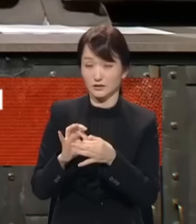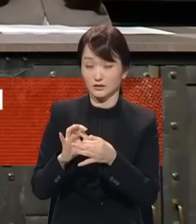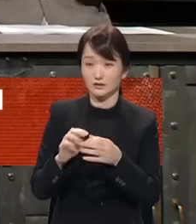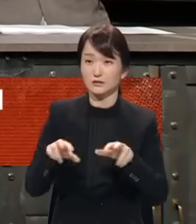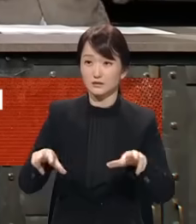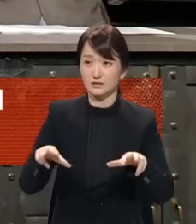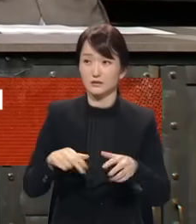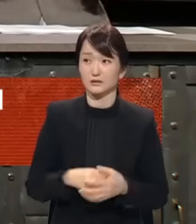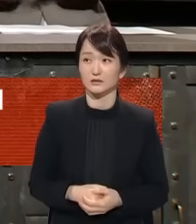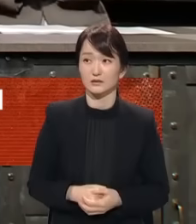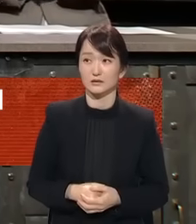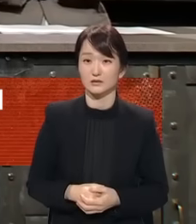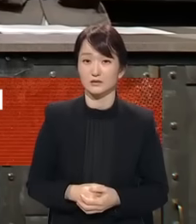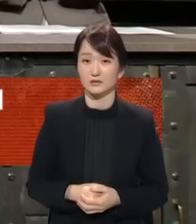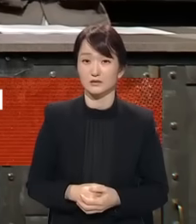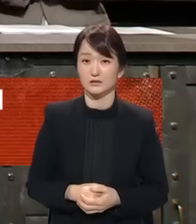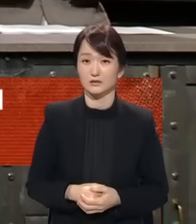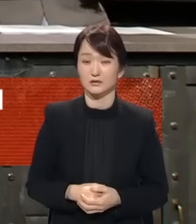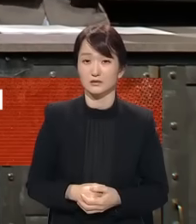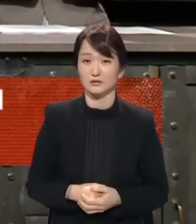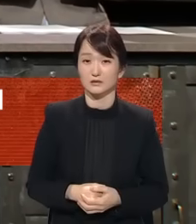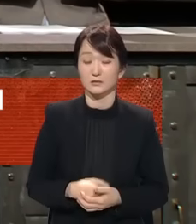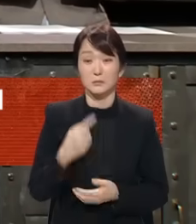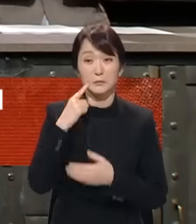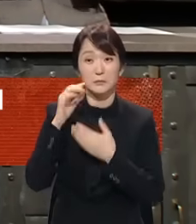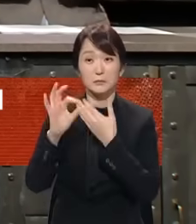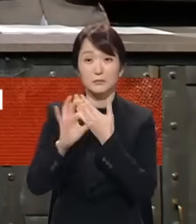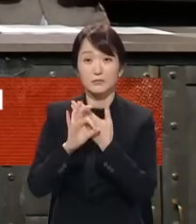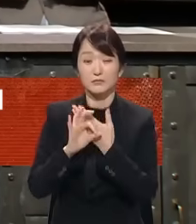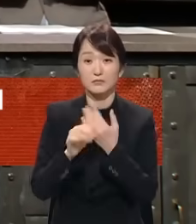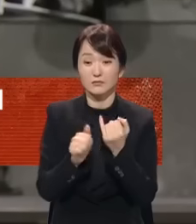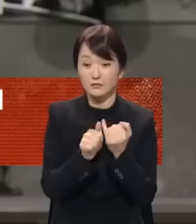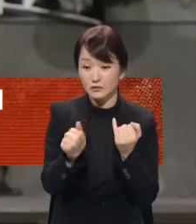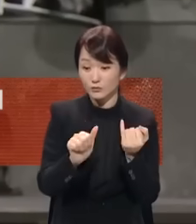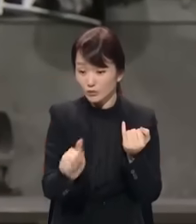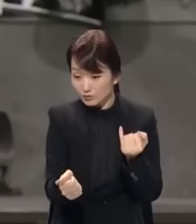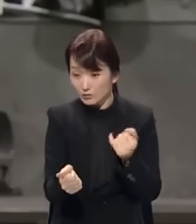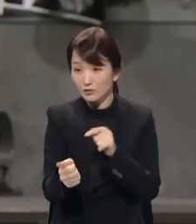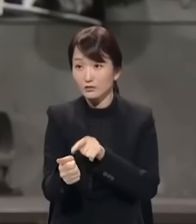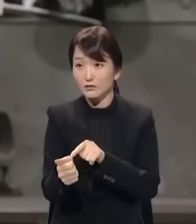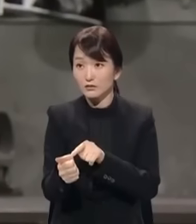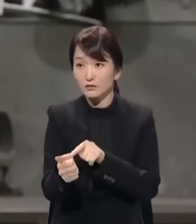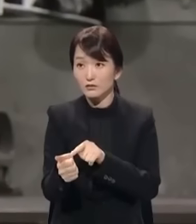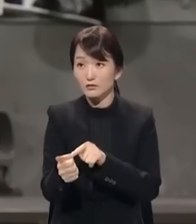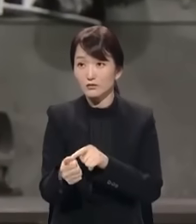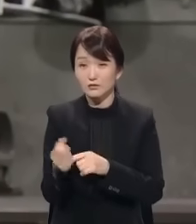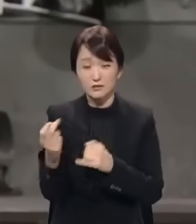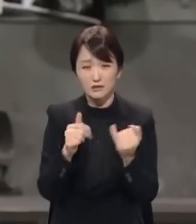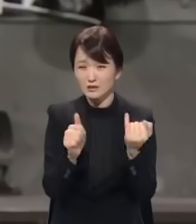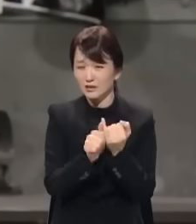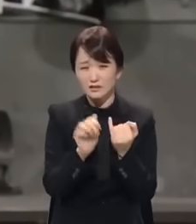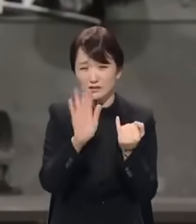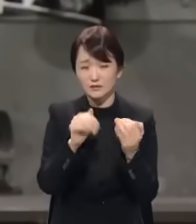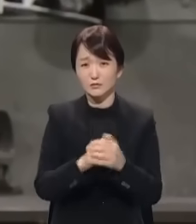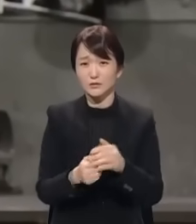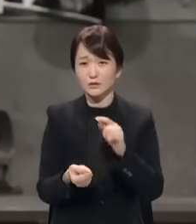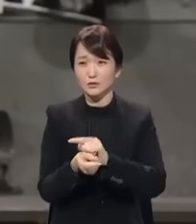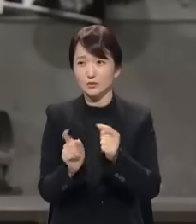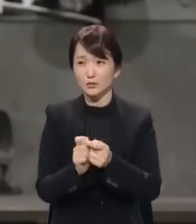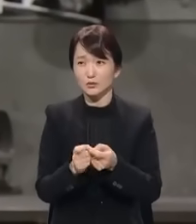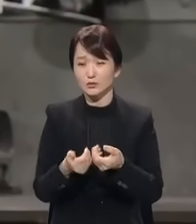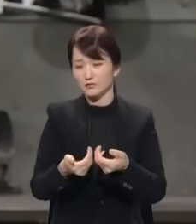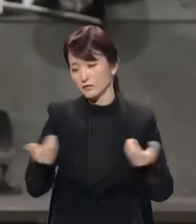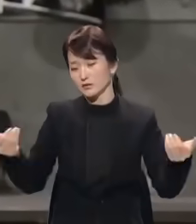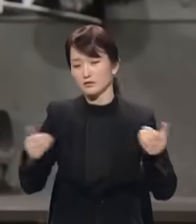같은 경우도 이 참고할 만한 사례이긴 한데, 만약에 남편이 사망한 경우에도 이 재혼을 안 하면 모를까 떨어져 살고 있는